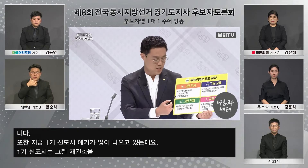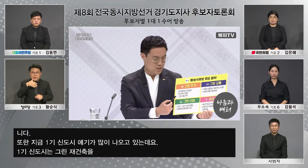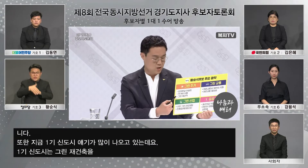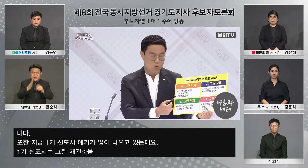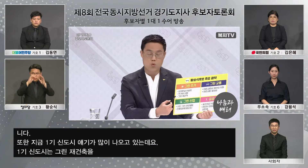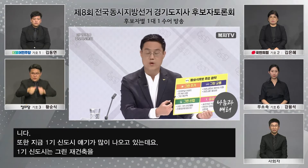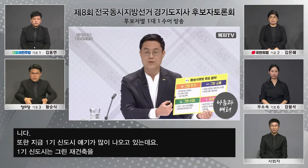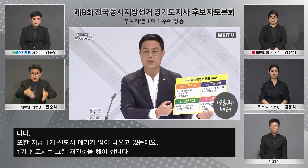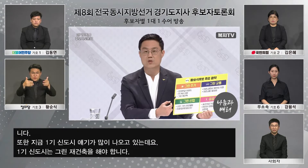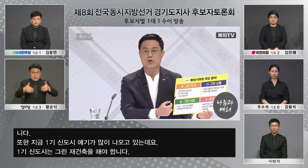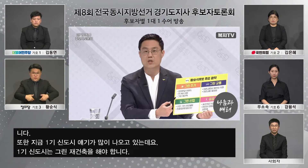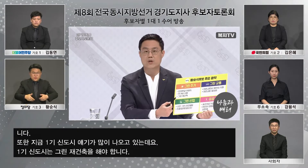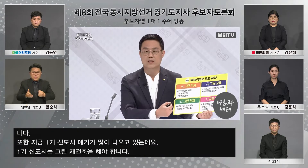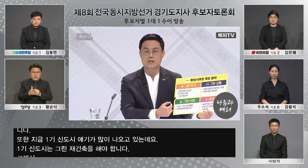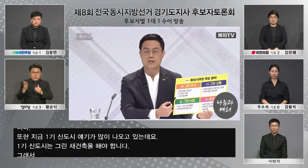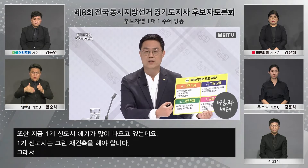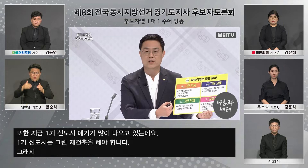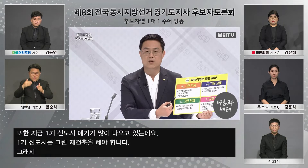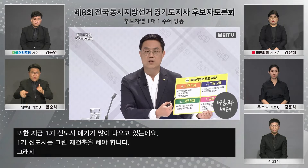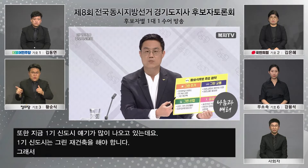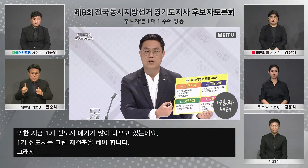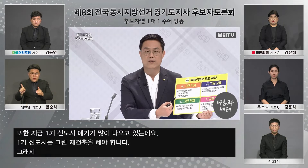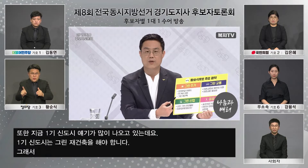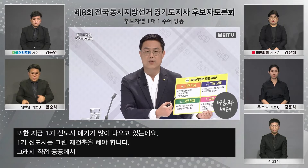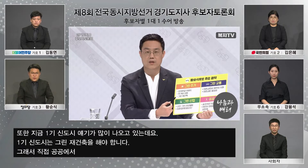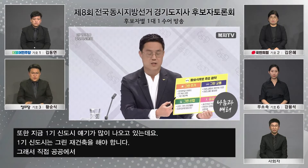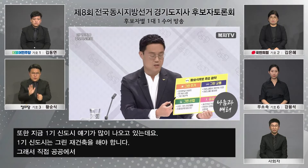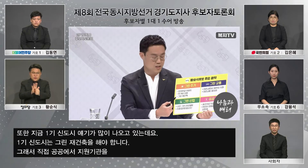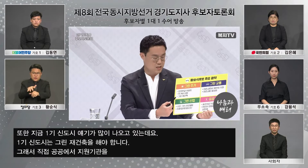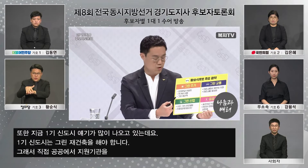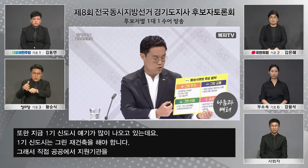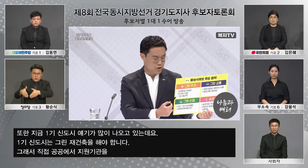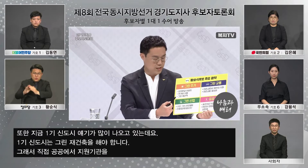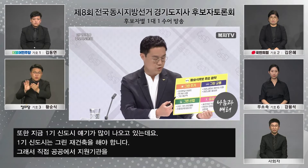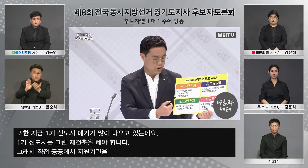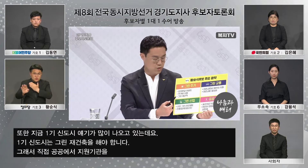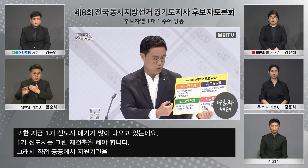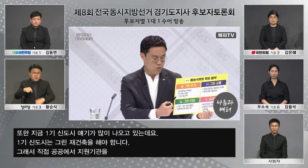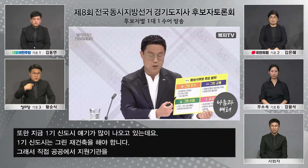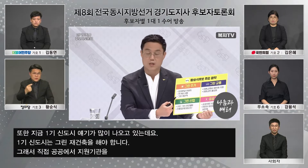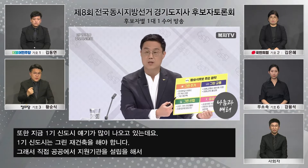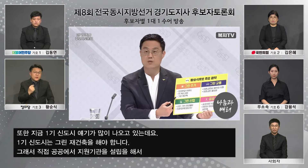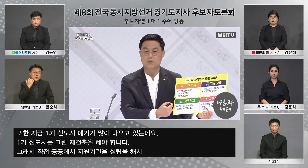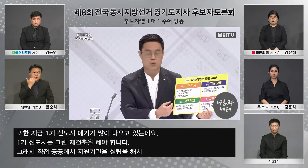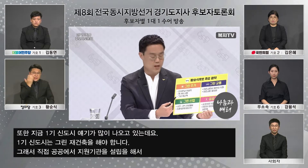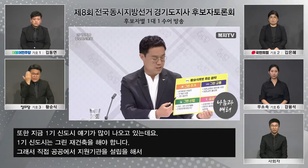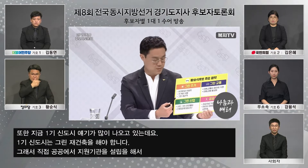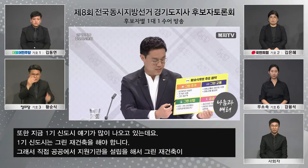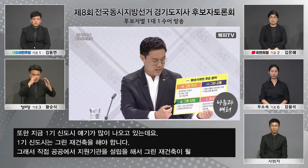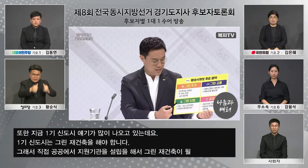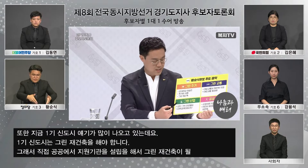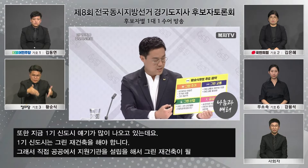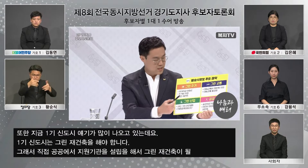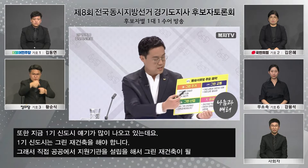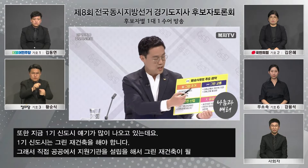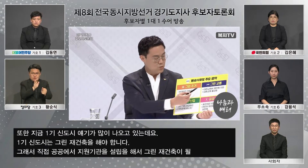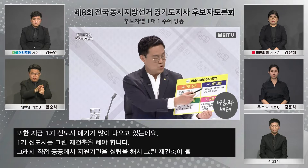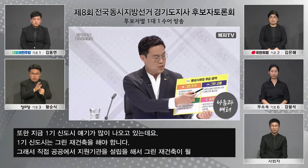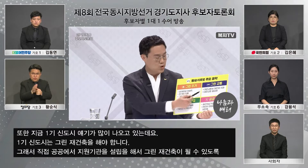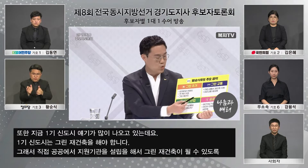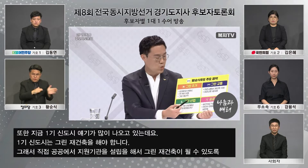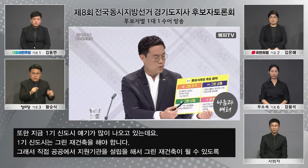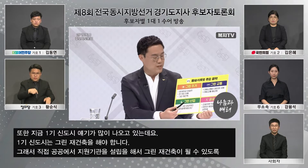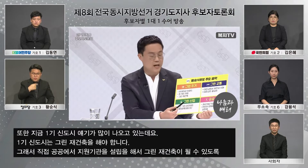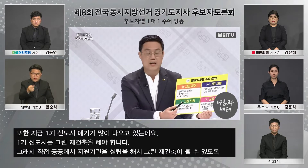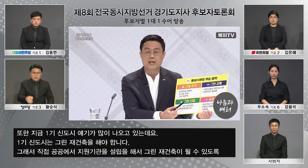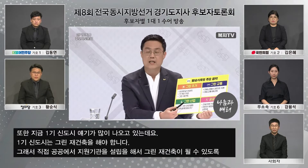직접 공공에서 지원 기관을 설립을 해서 그린 재건축이 될 수 있도록 돕도록 하겠습니다. 다음으로